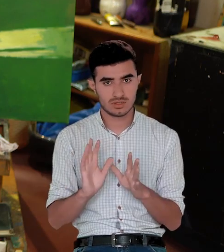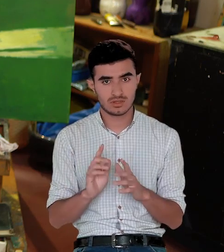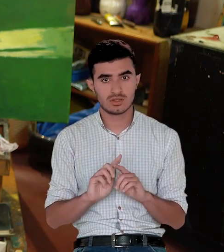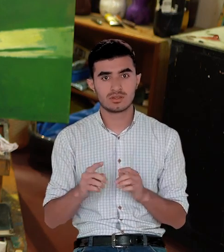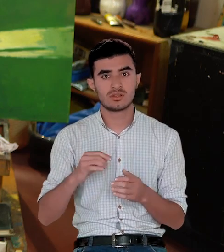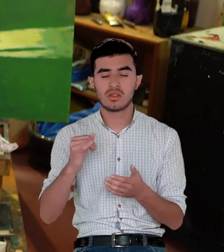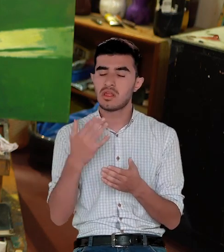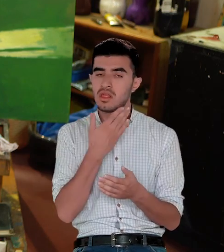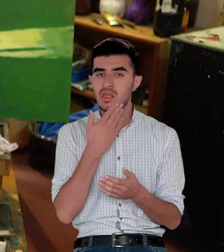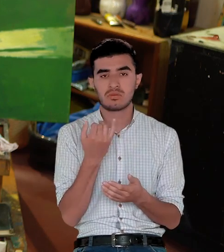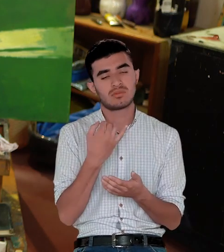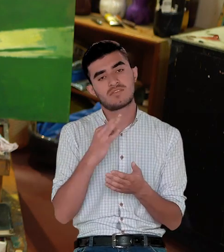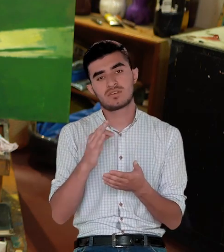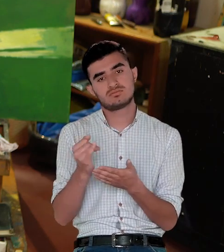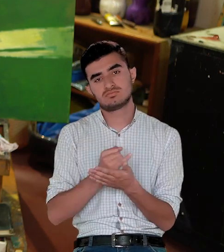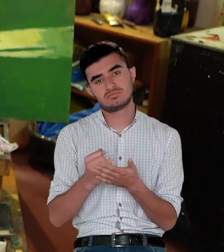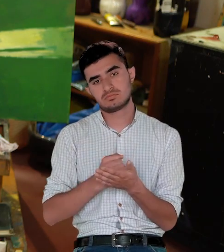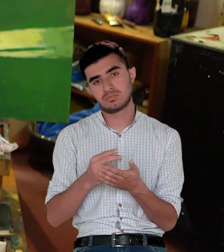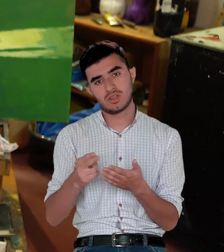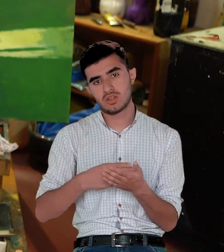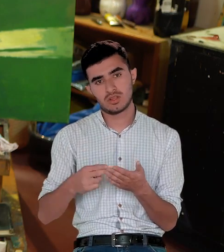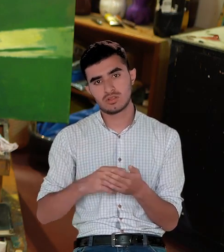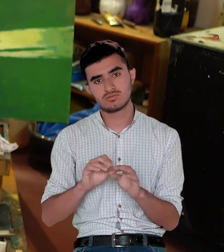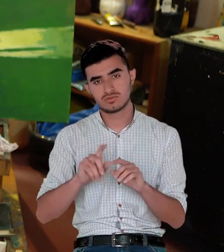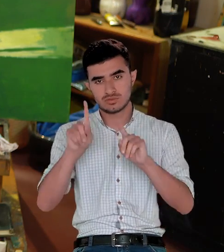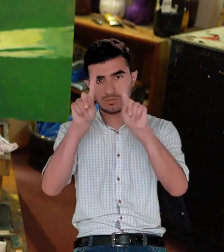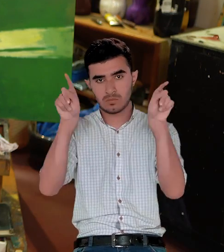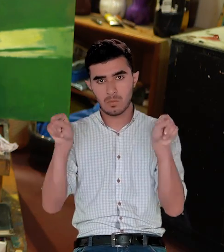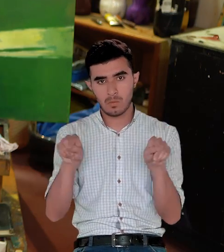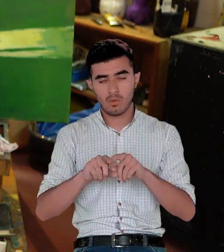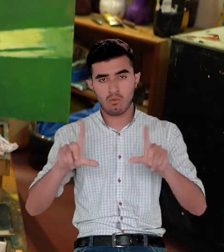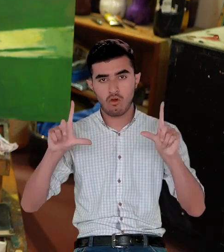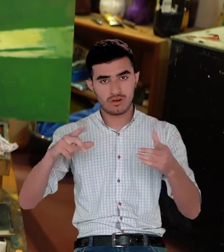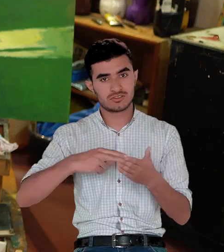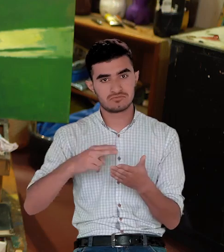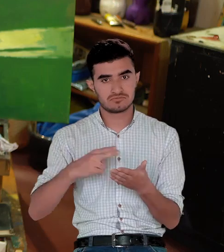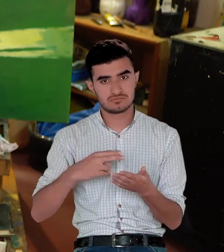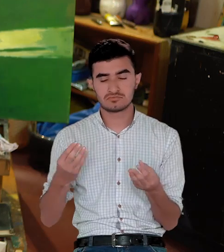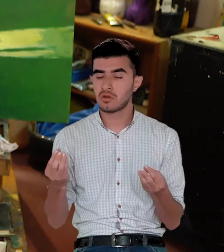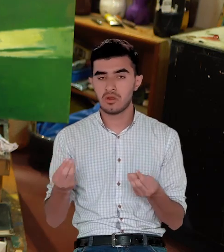بھی جب ہم تھے تو ہم کئیوں کو بٹھا رہے تھے, اور ایک میرے پاس